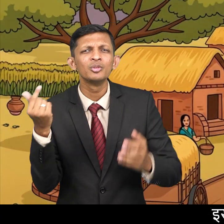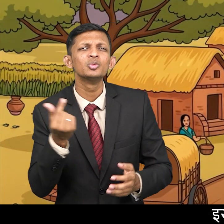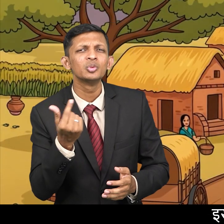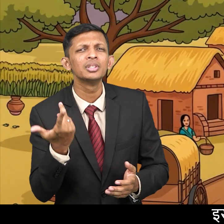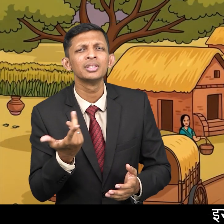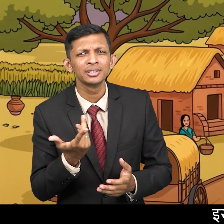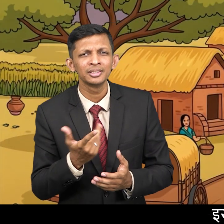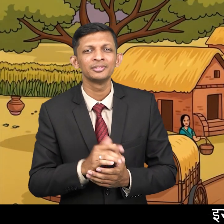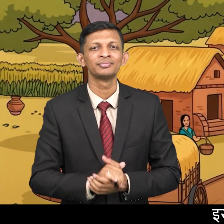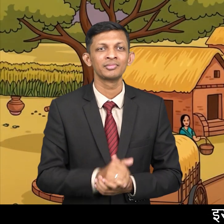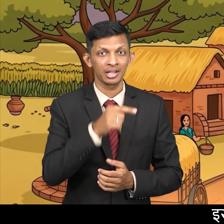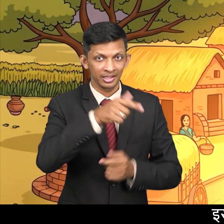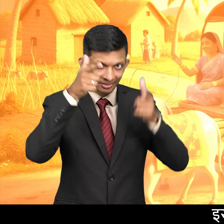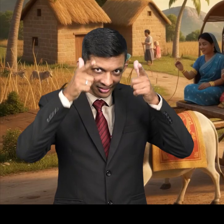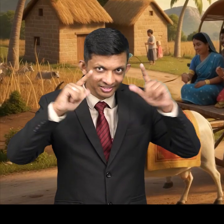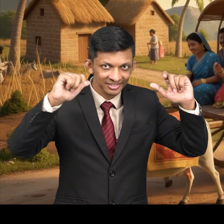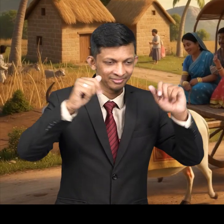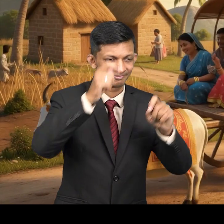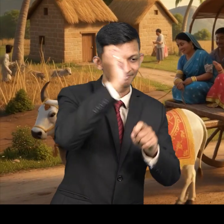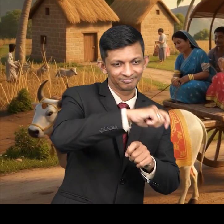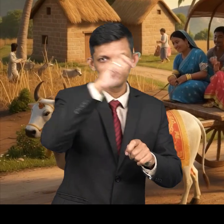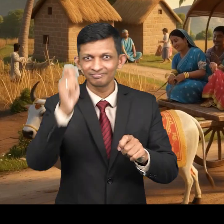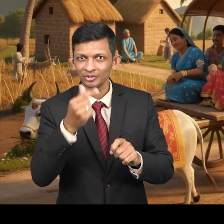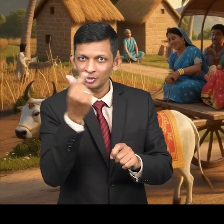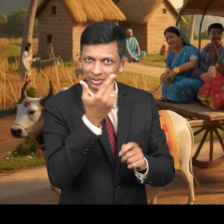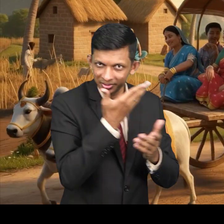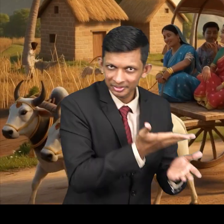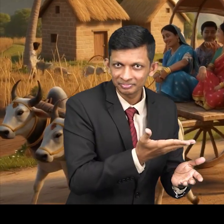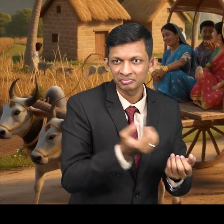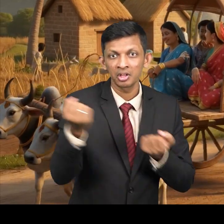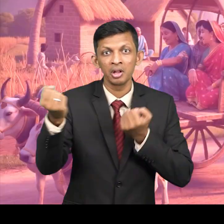इसलिए लोग उपयोग करते हैं बैलगाड़ियां,